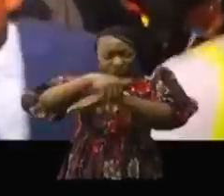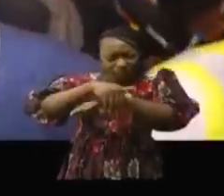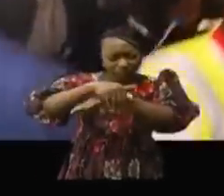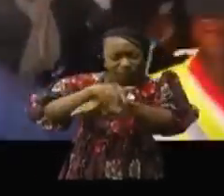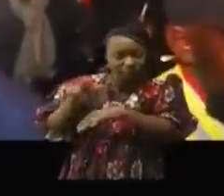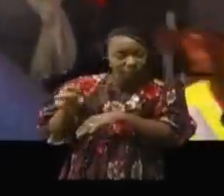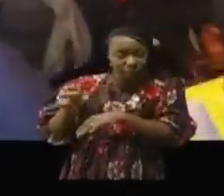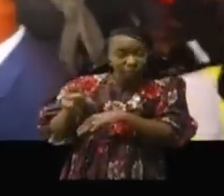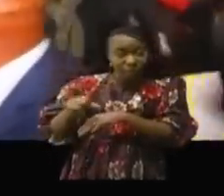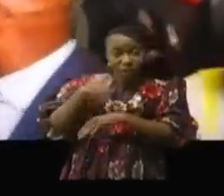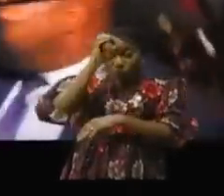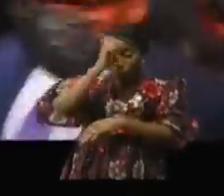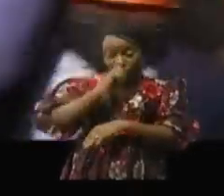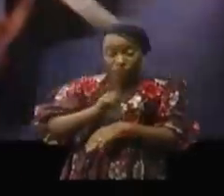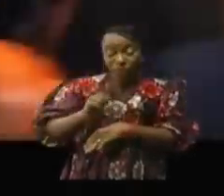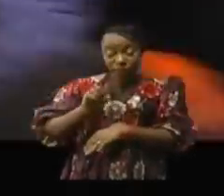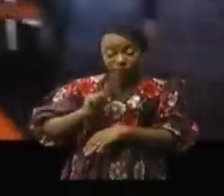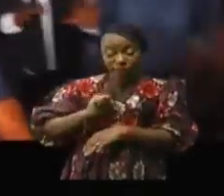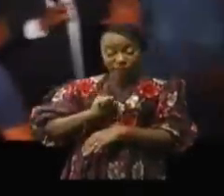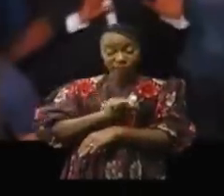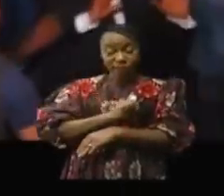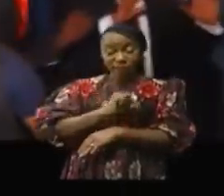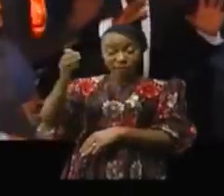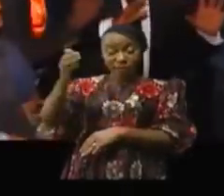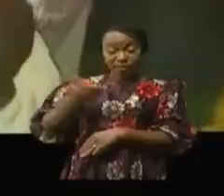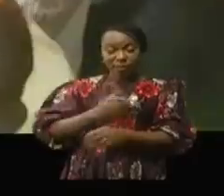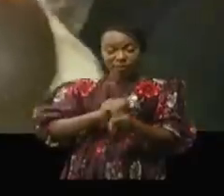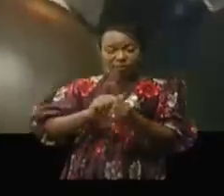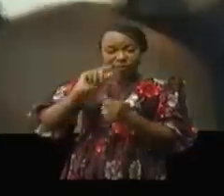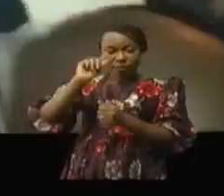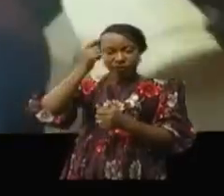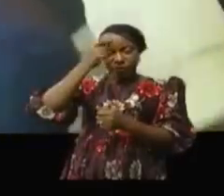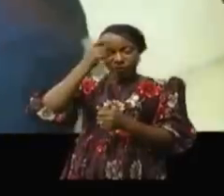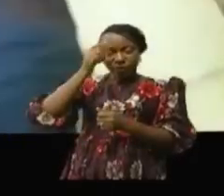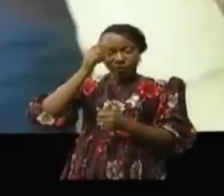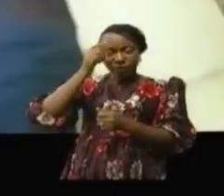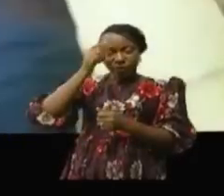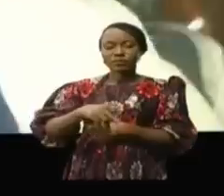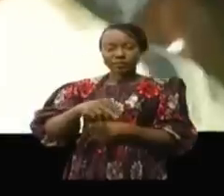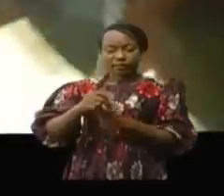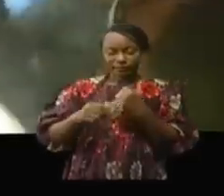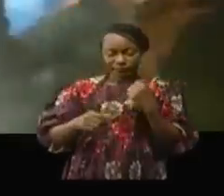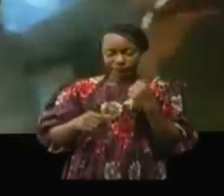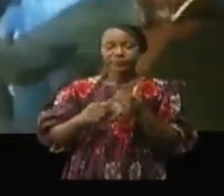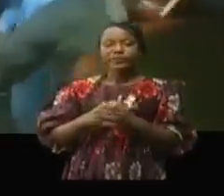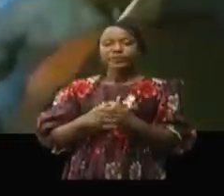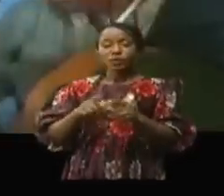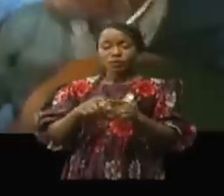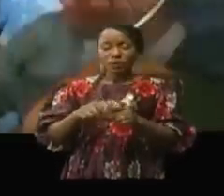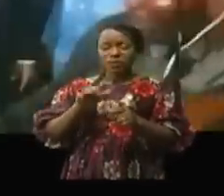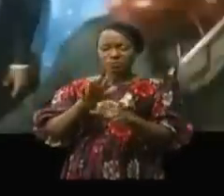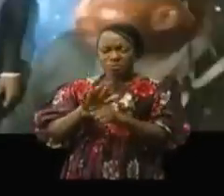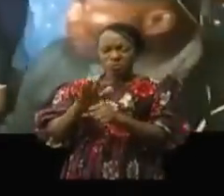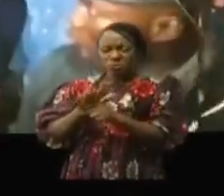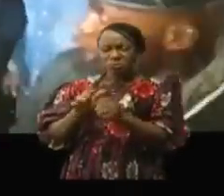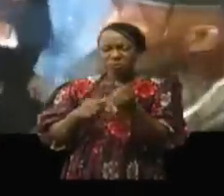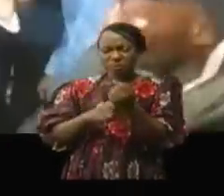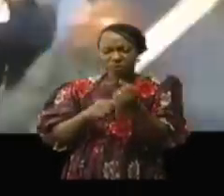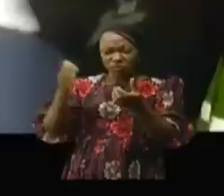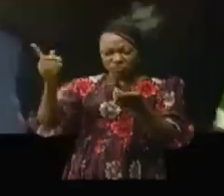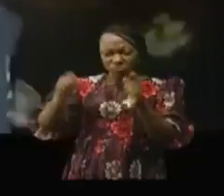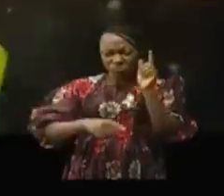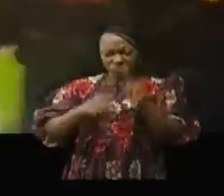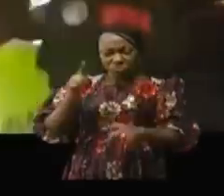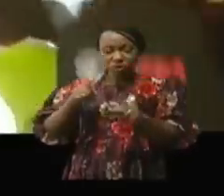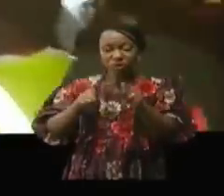Luano, l'honorable président du Sénat a été accueilli par le gouverneur de province, Jacques Kiaboula Katué, et plusieurs autres autorités locales,